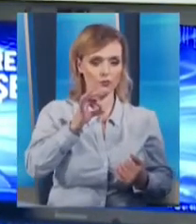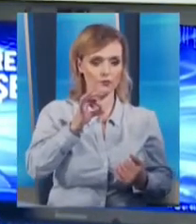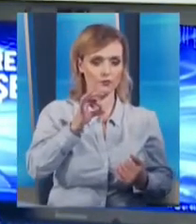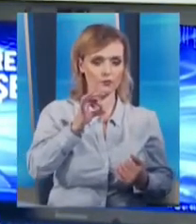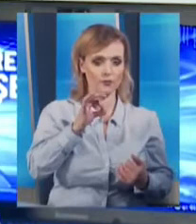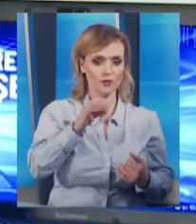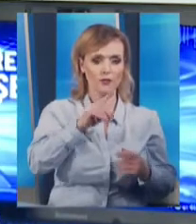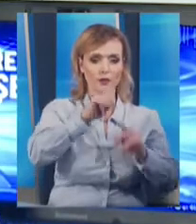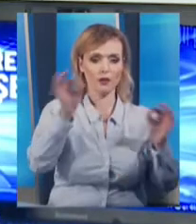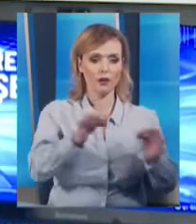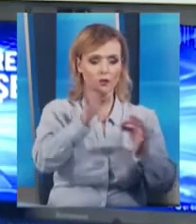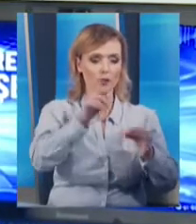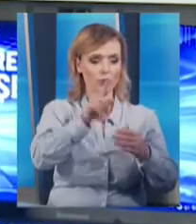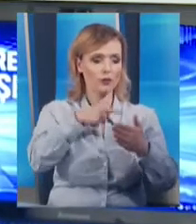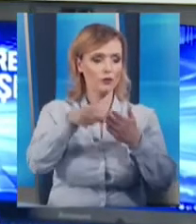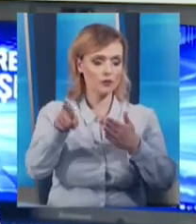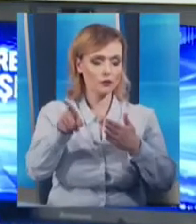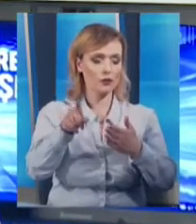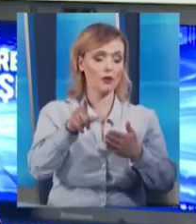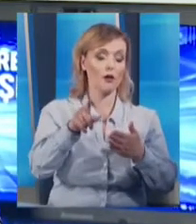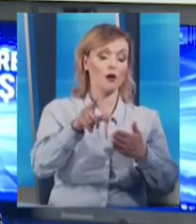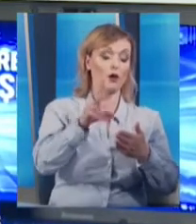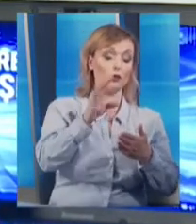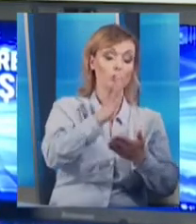nu veți trăda niciodată, dar sunt situații în care